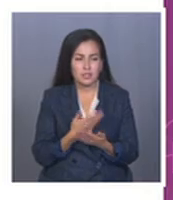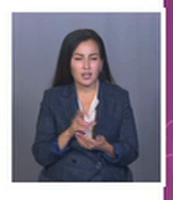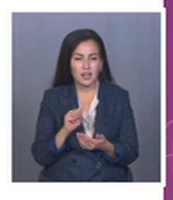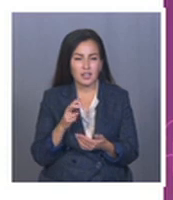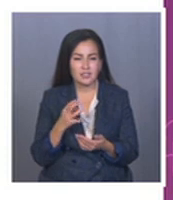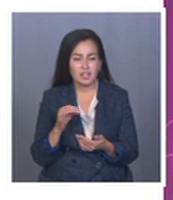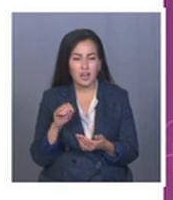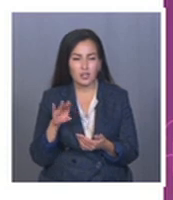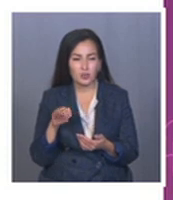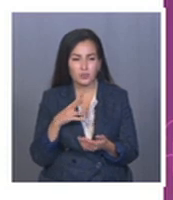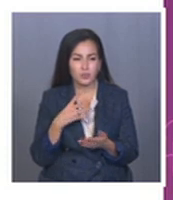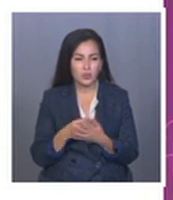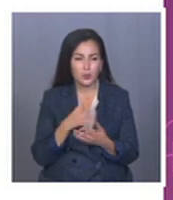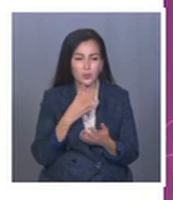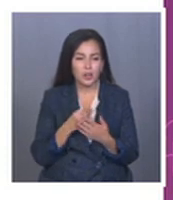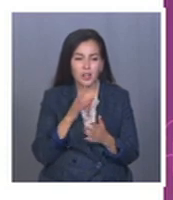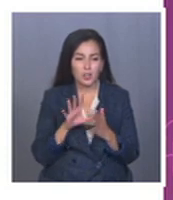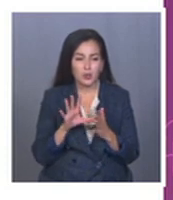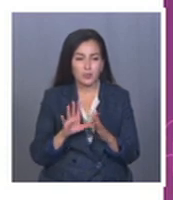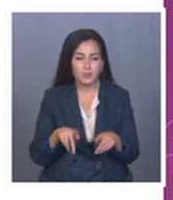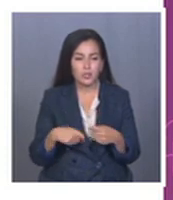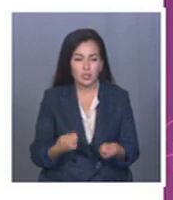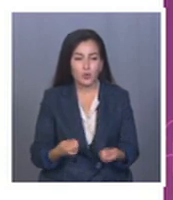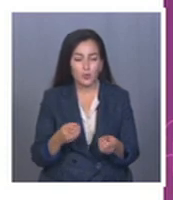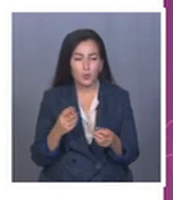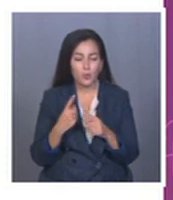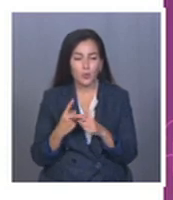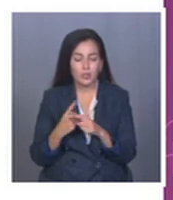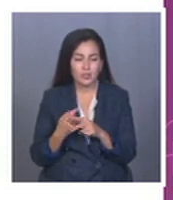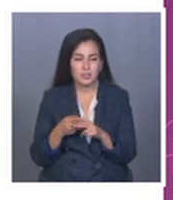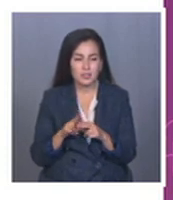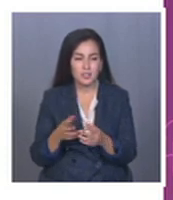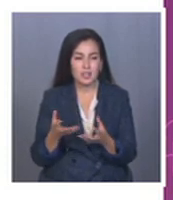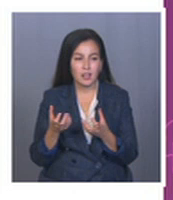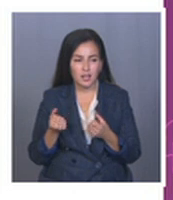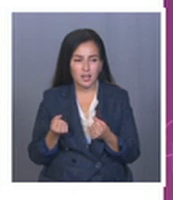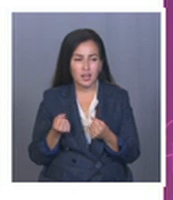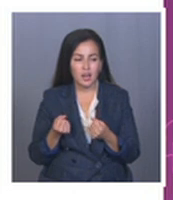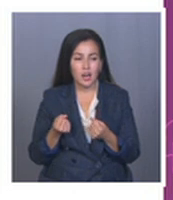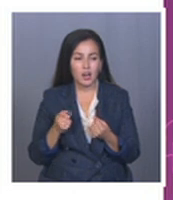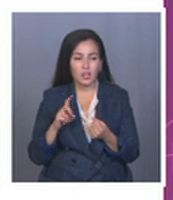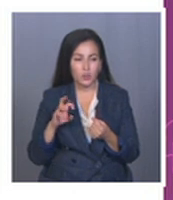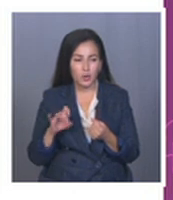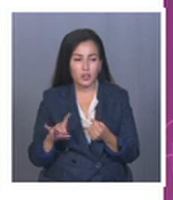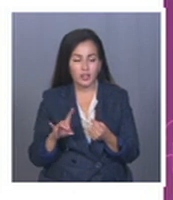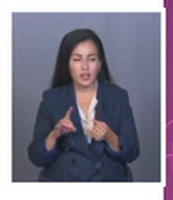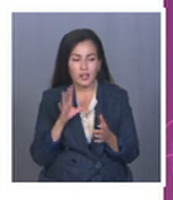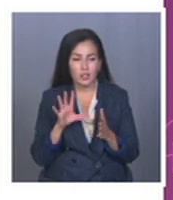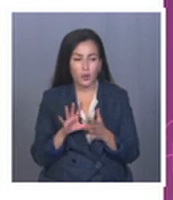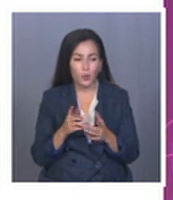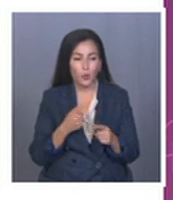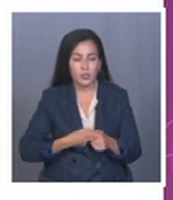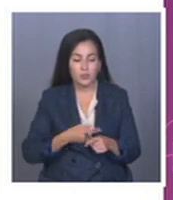атомы өз электронын беріп-жіберіп, оң тотығу дәрежесінде, ал хлор электронды қосып алып,